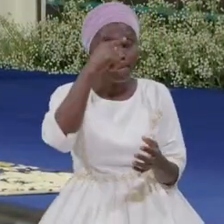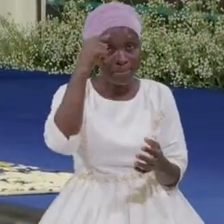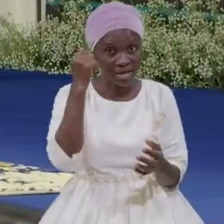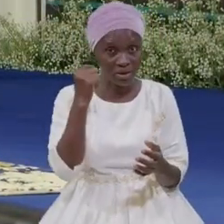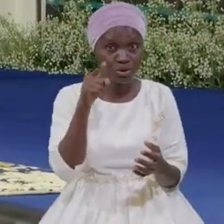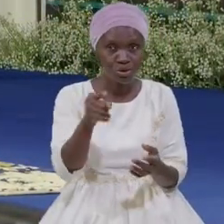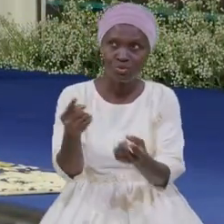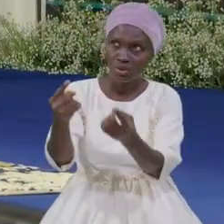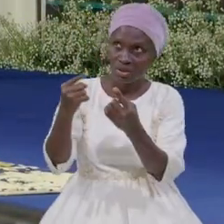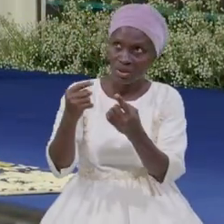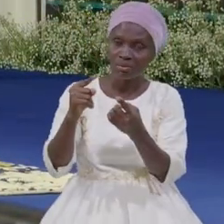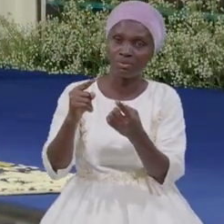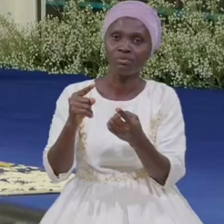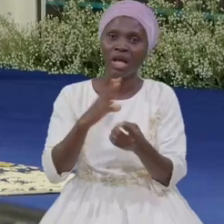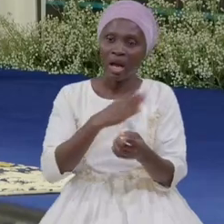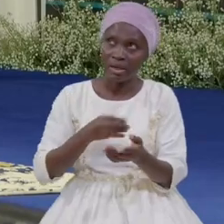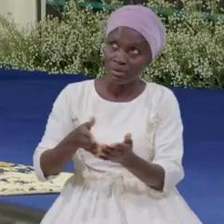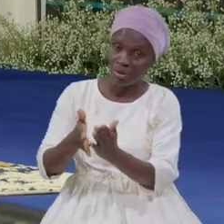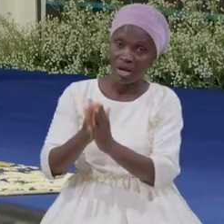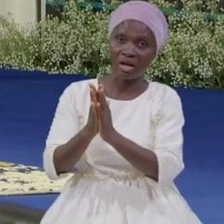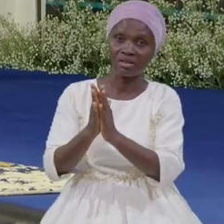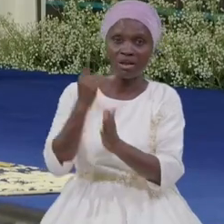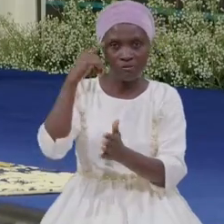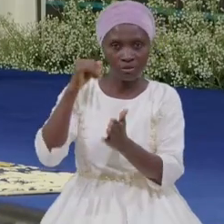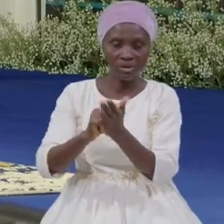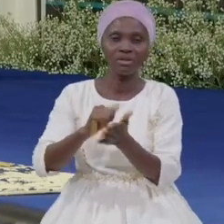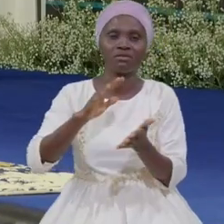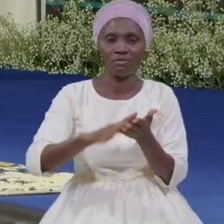que tu es venu demandant donc ce pardon.